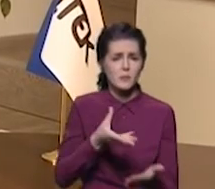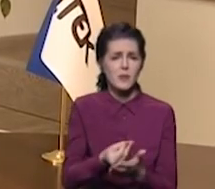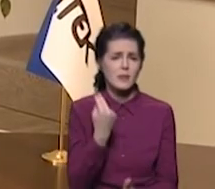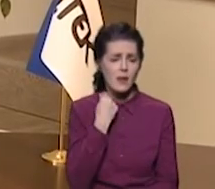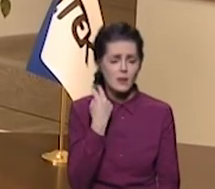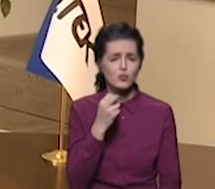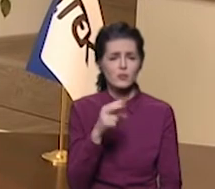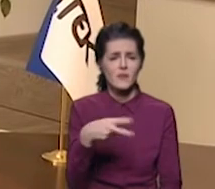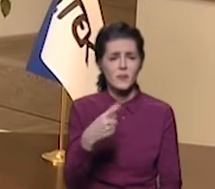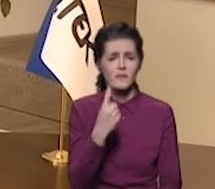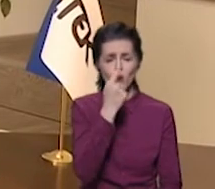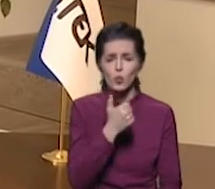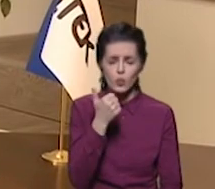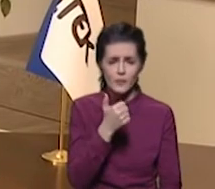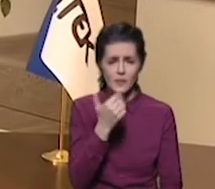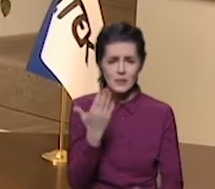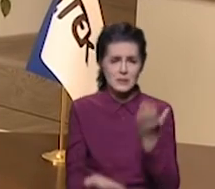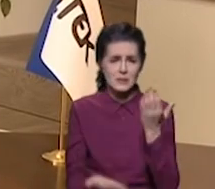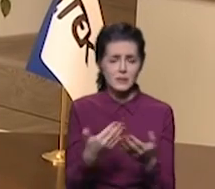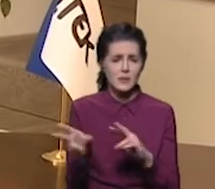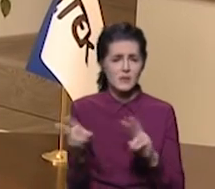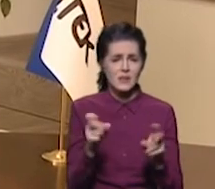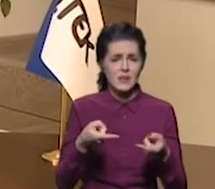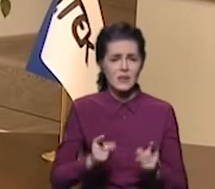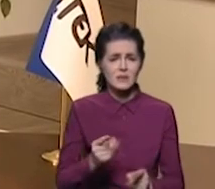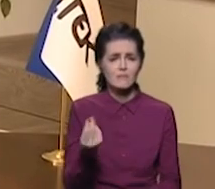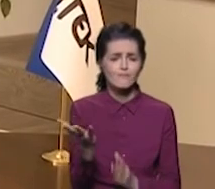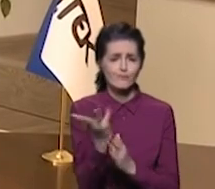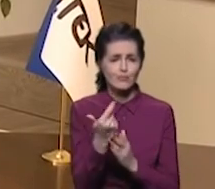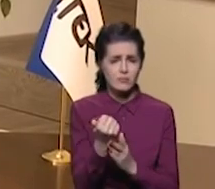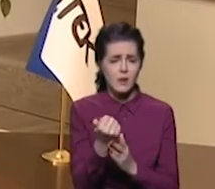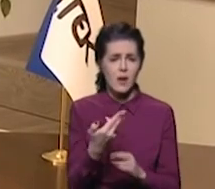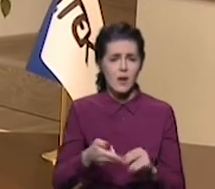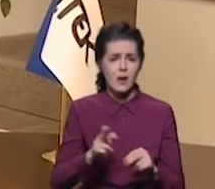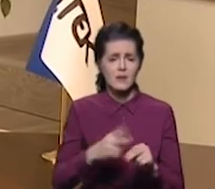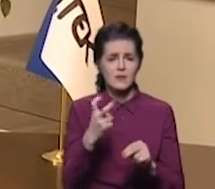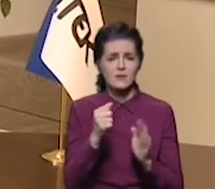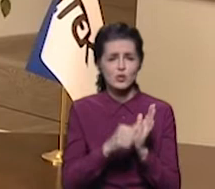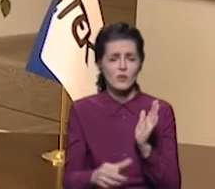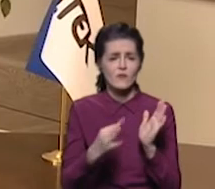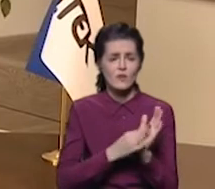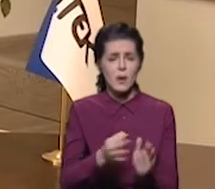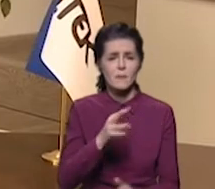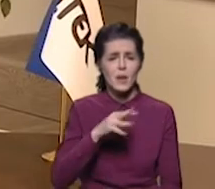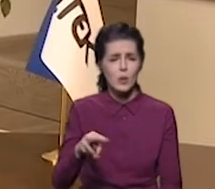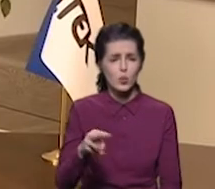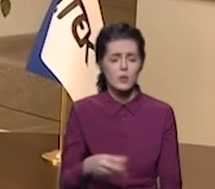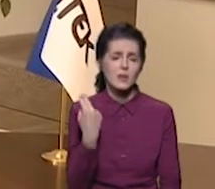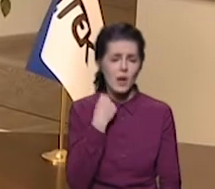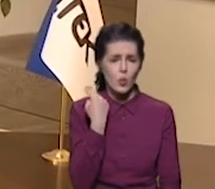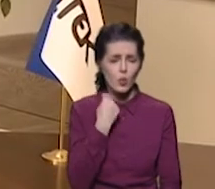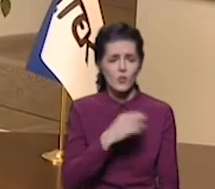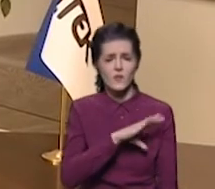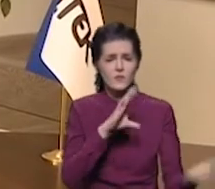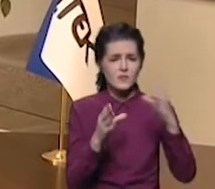в 2021 году. Если называть натуральные цифры, это 268 миллионов налогов